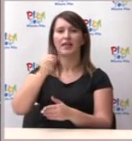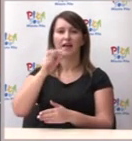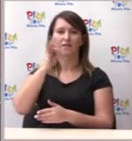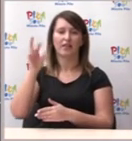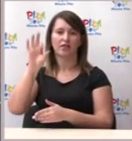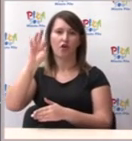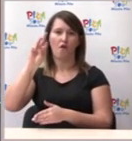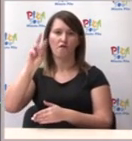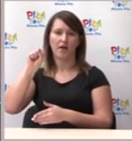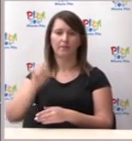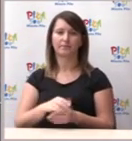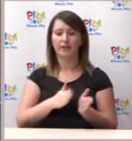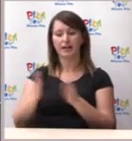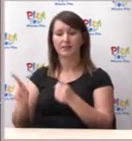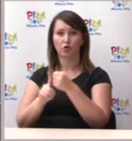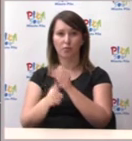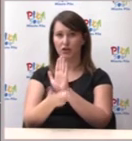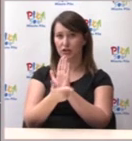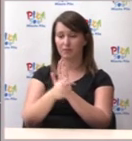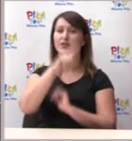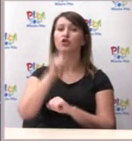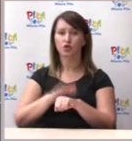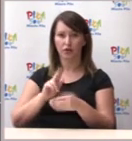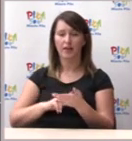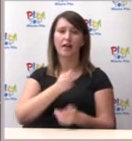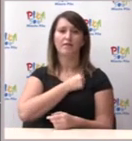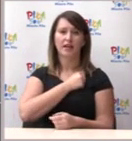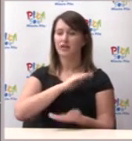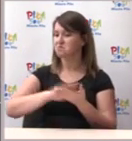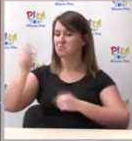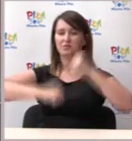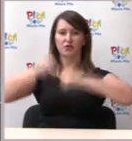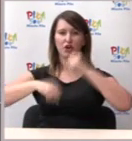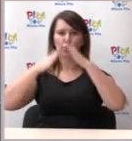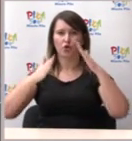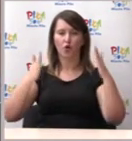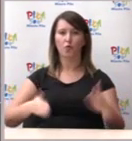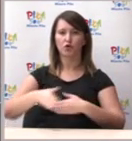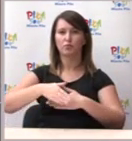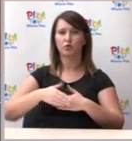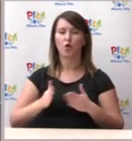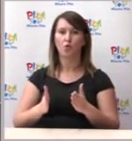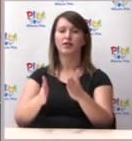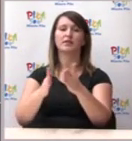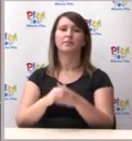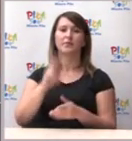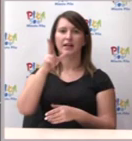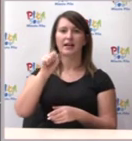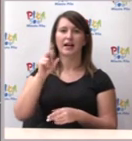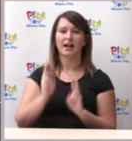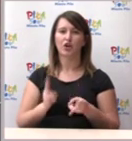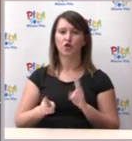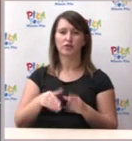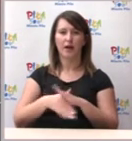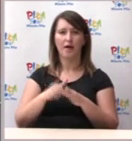Pile. Punkt 17 to uchwała w sprawie wyrażenia zgody na wynajęcie w trybie bezprzetargowym nieruchomości położonej przy ulicy Kaczorskiej